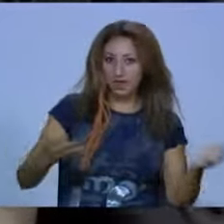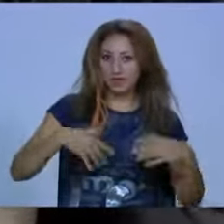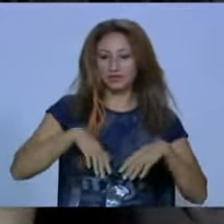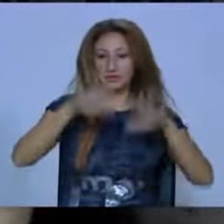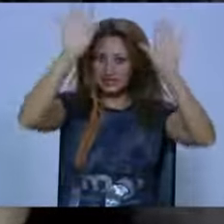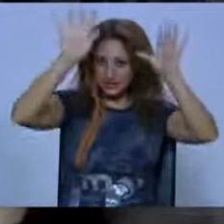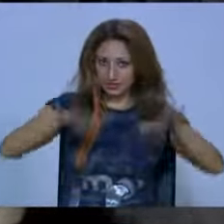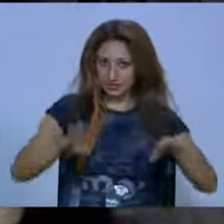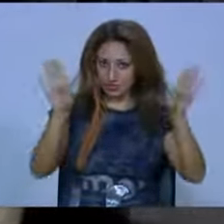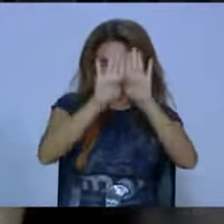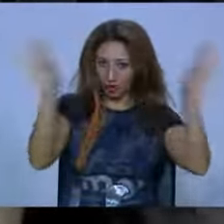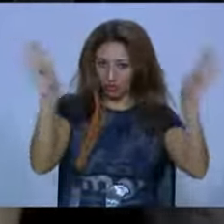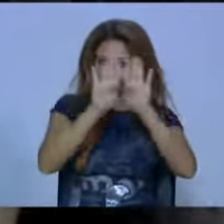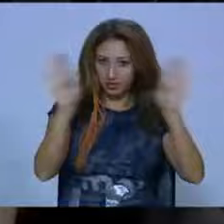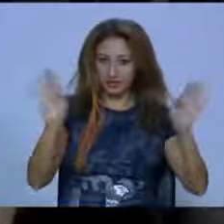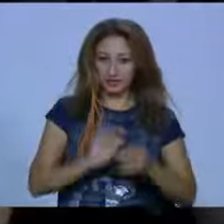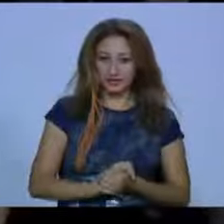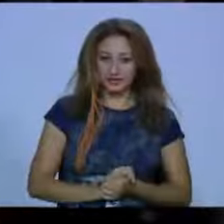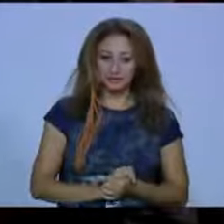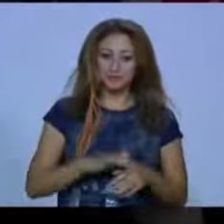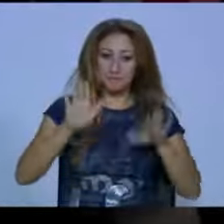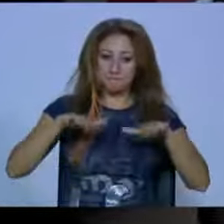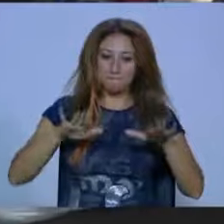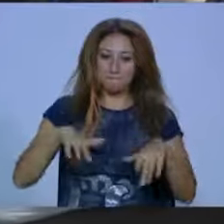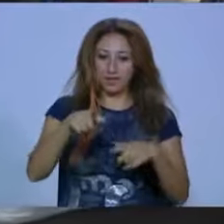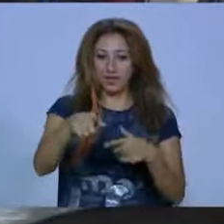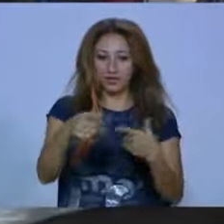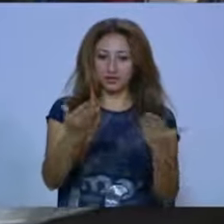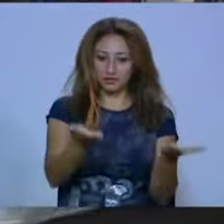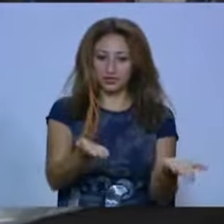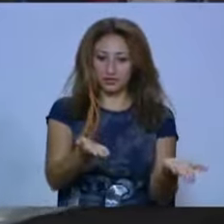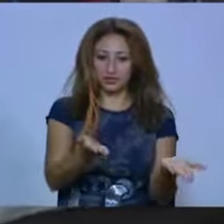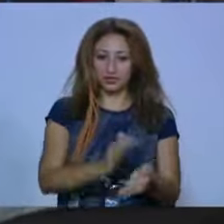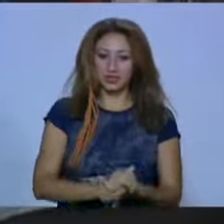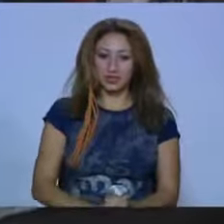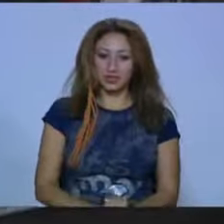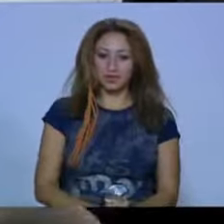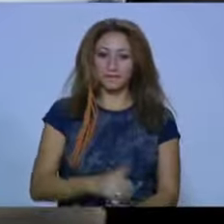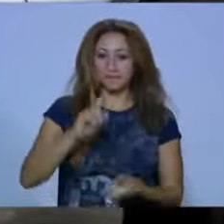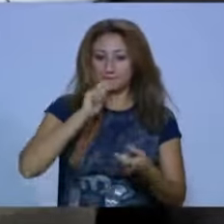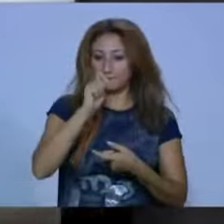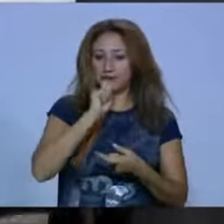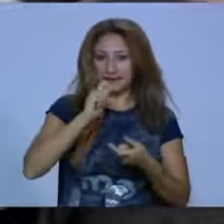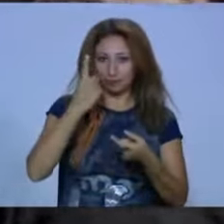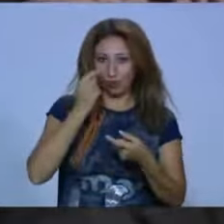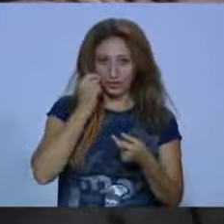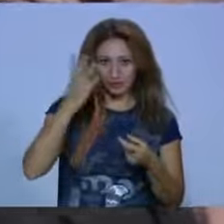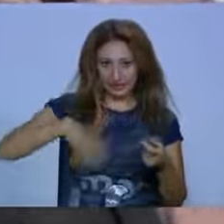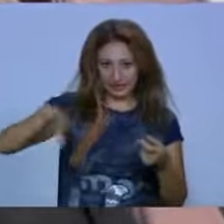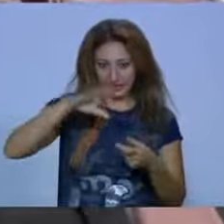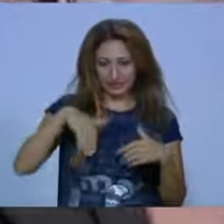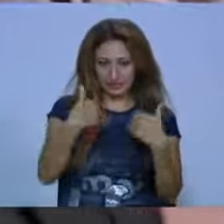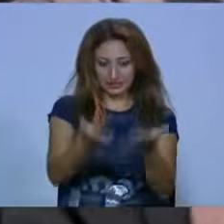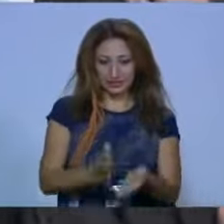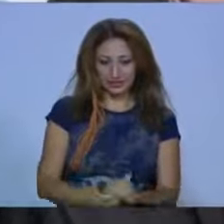حاجه الحمد لله. طيب بصي انا جايب لك المكنه اهي، اتفضلي. الله يخليك. دي متقدمه من مؤسسه واحد من الناس. ربنا يخليك. وان شاء الله